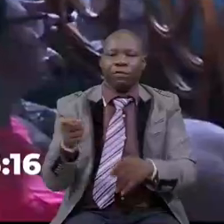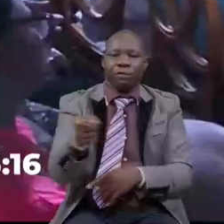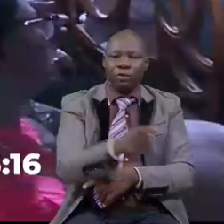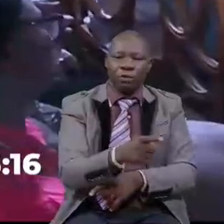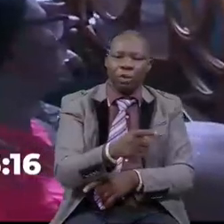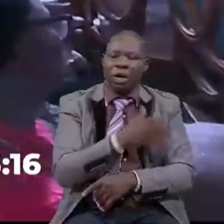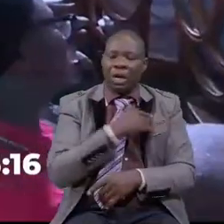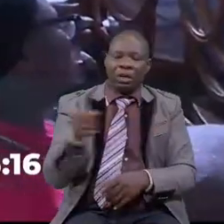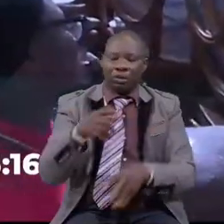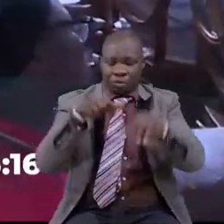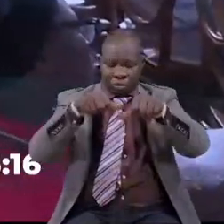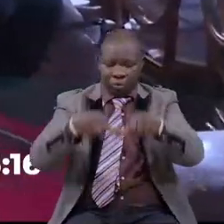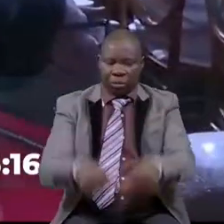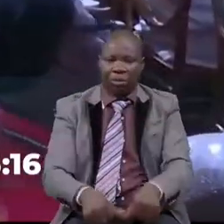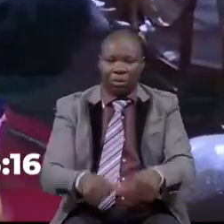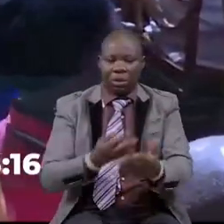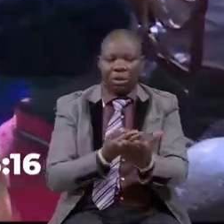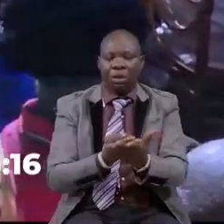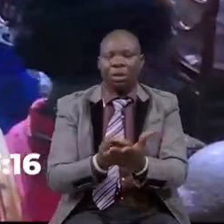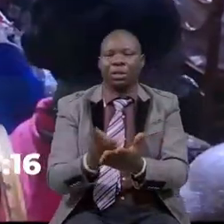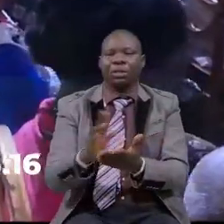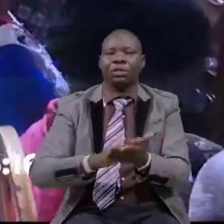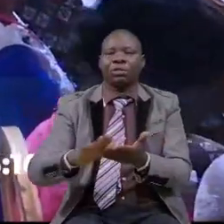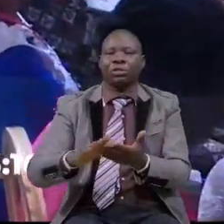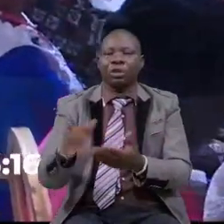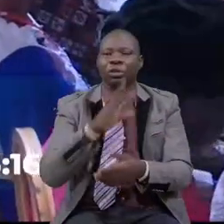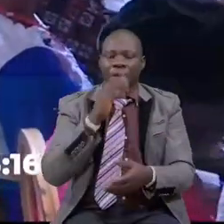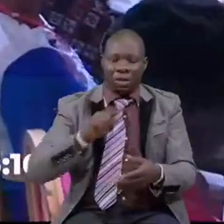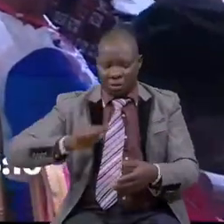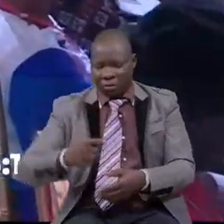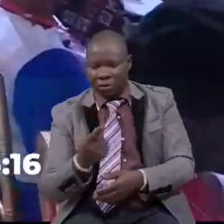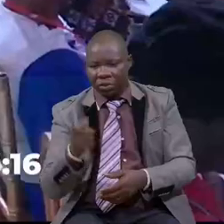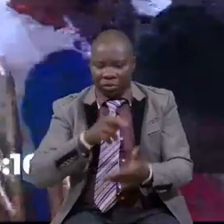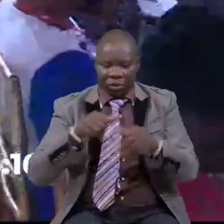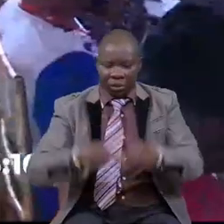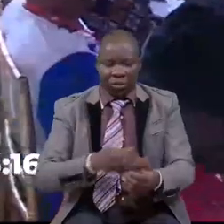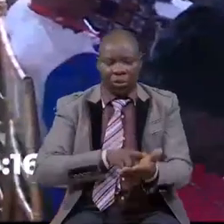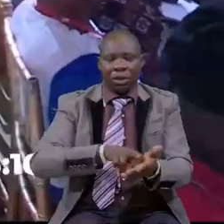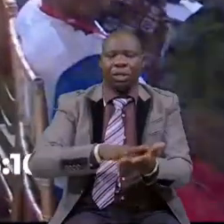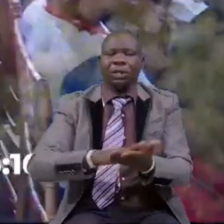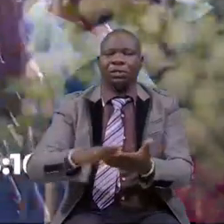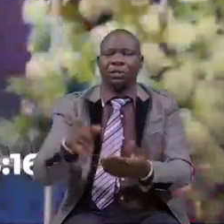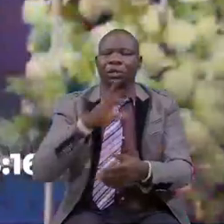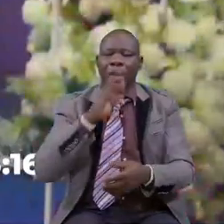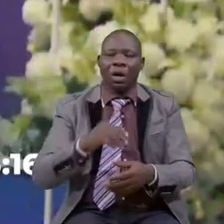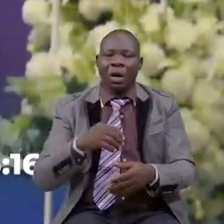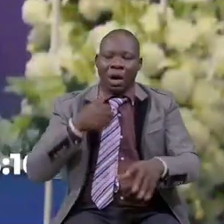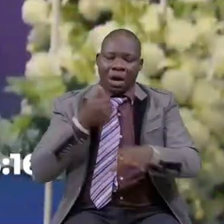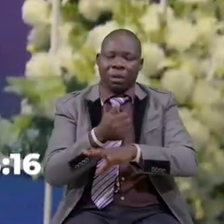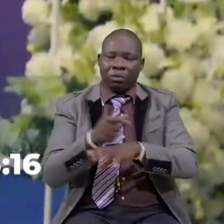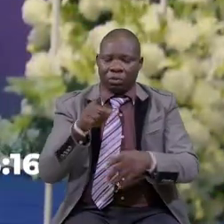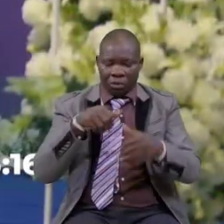vie et tu demeures juste, tu es insulté, tu es juste. On